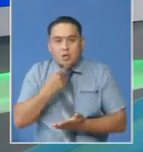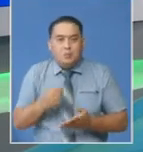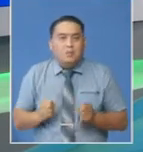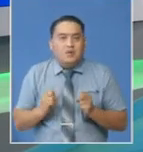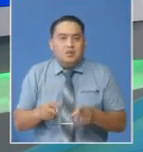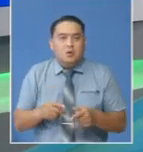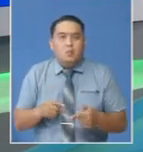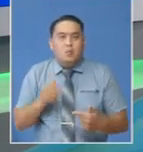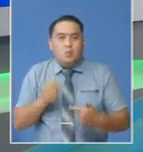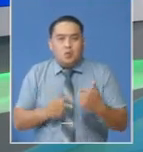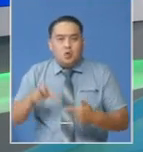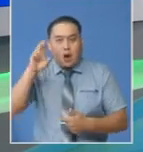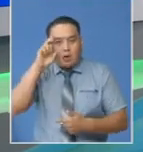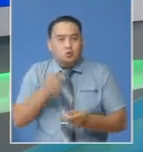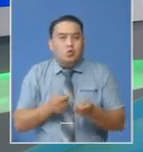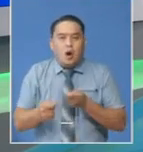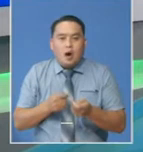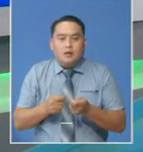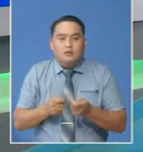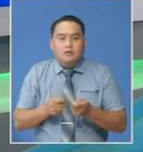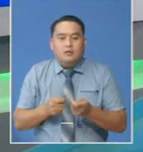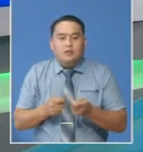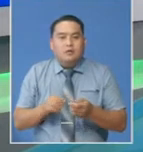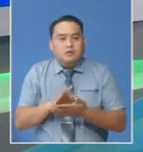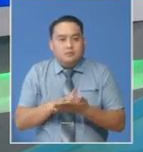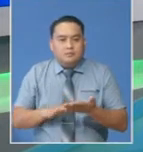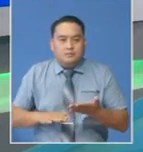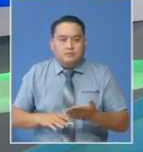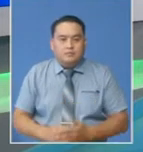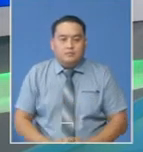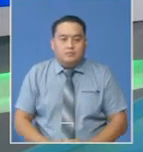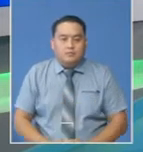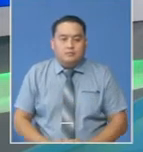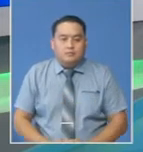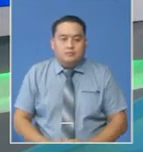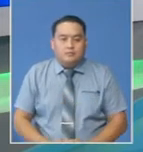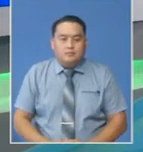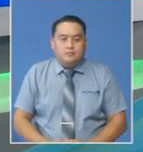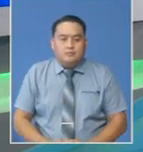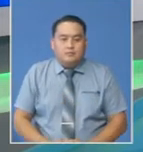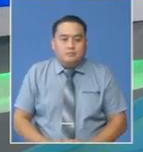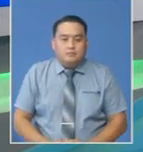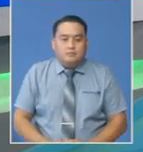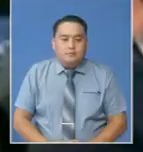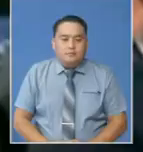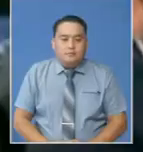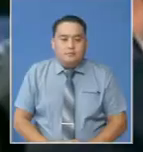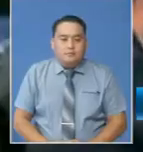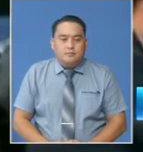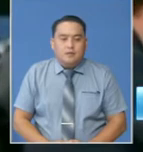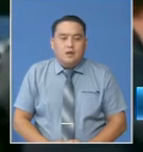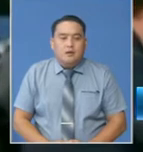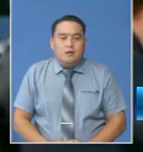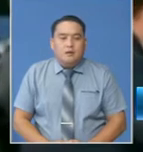преступлений против государственной власти. Все подробности в обзоре, подготовленном по данным республиканских каналов. В